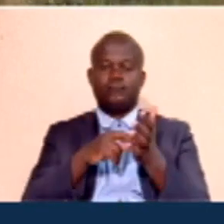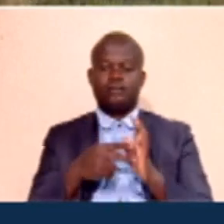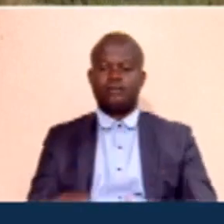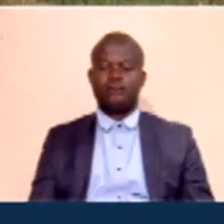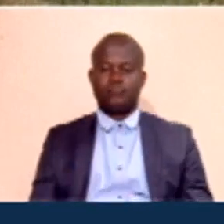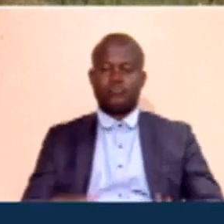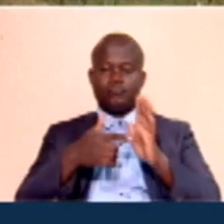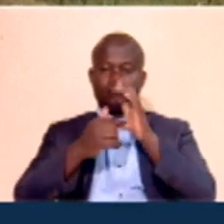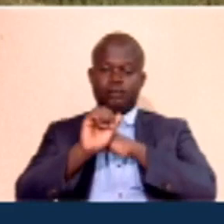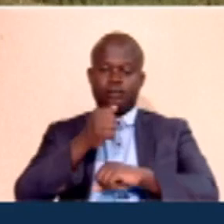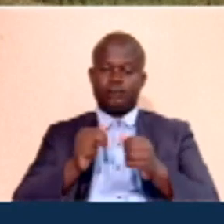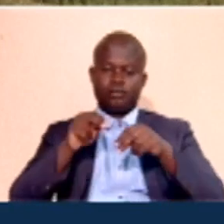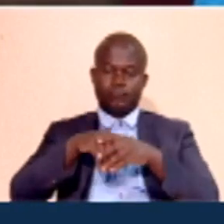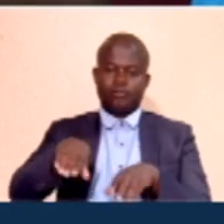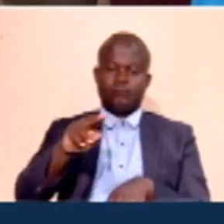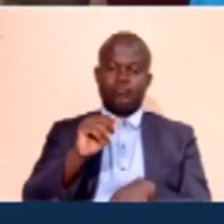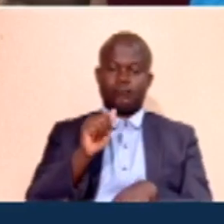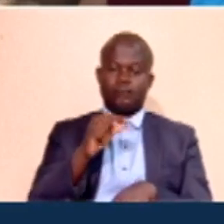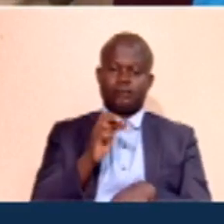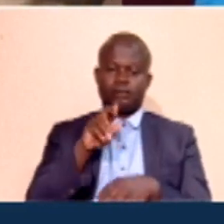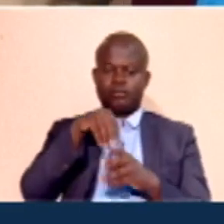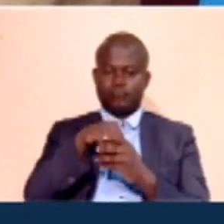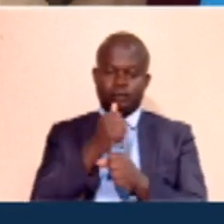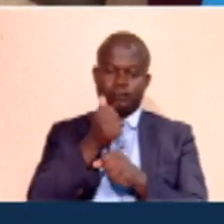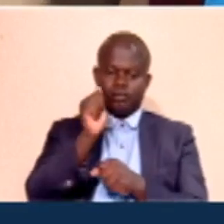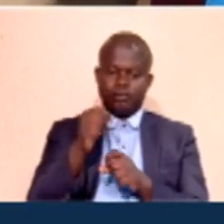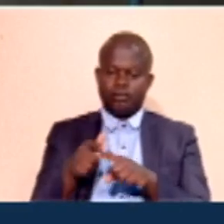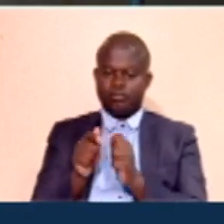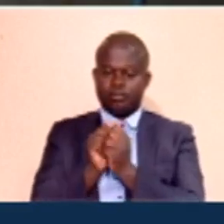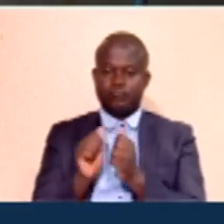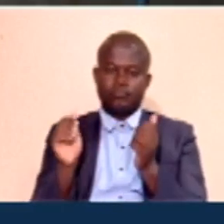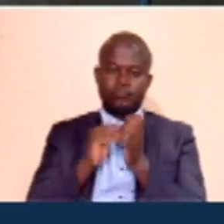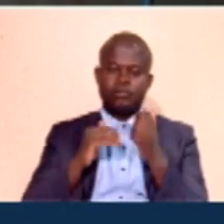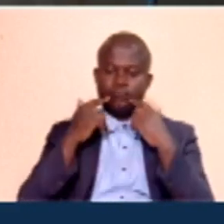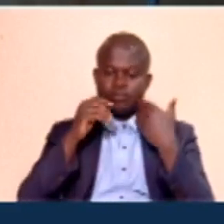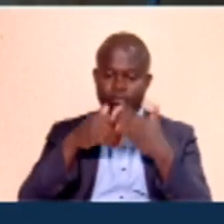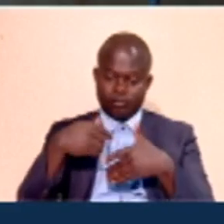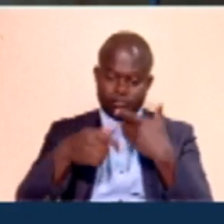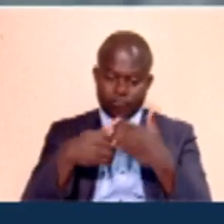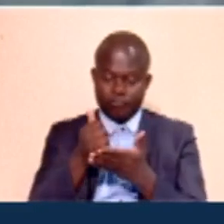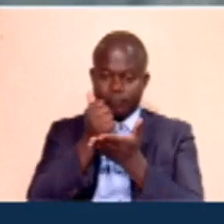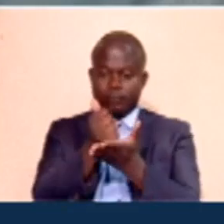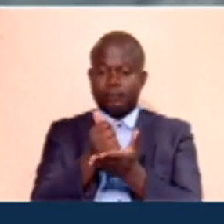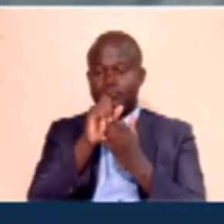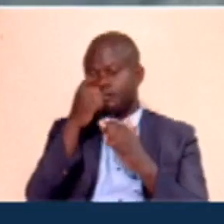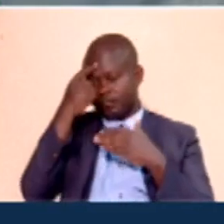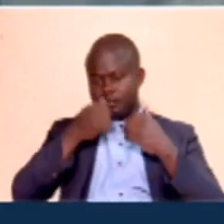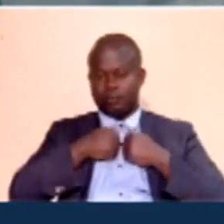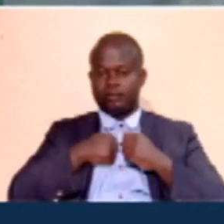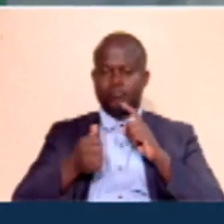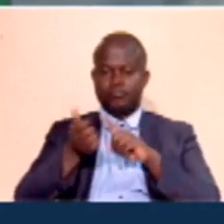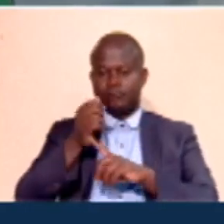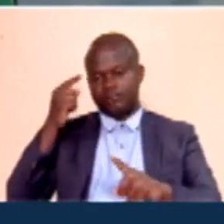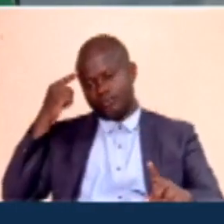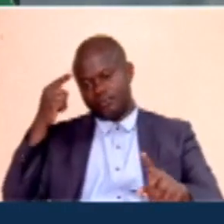Iri murikabikorwa ribera kuri stade ya Nyagatare ryitabirewe n'abikorera banyuranye, bakavuga ko bakataje mu gukomeza gufasha guverinoma y'u Rwanda kugera ku